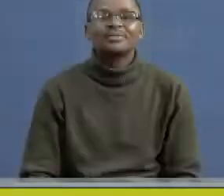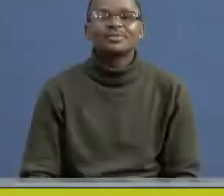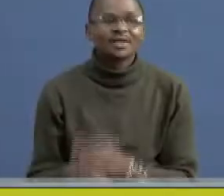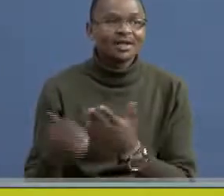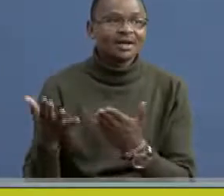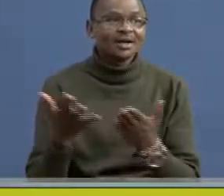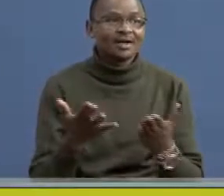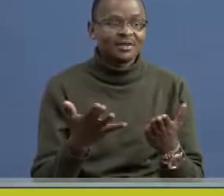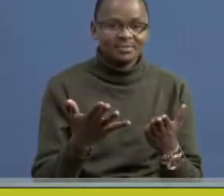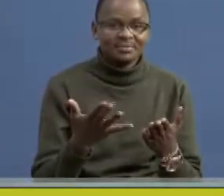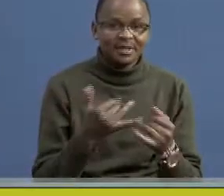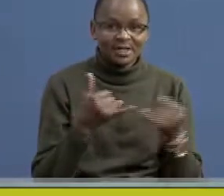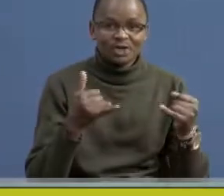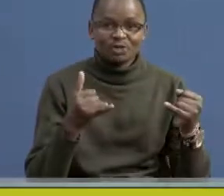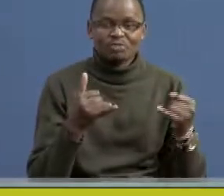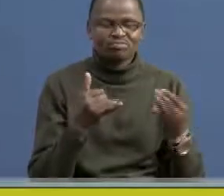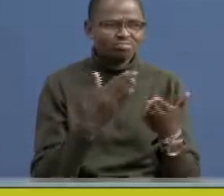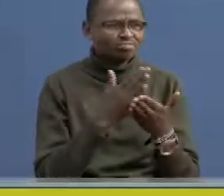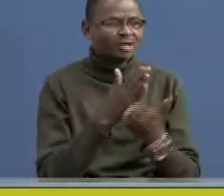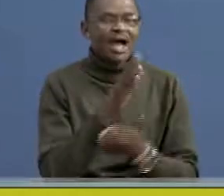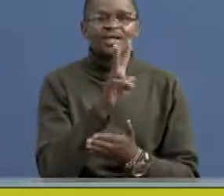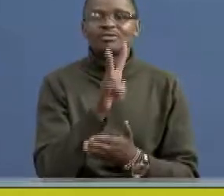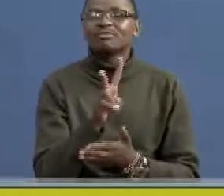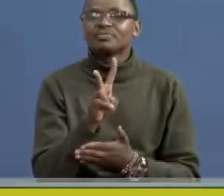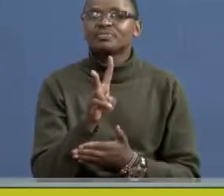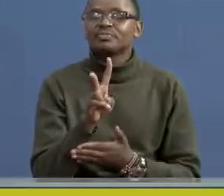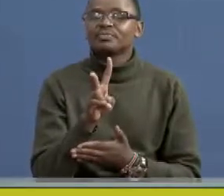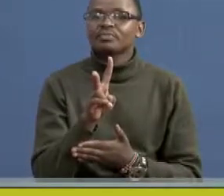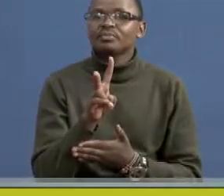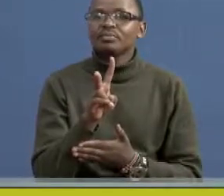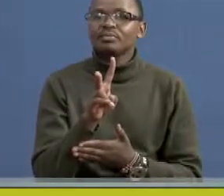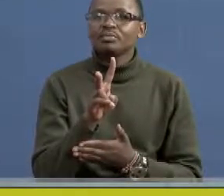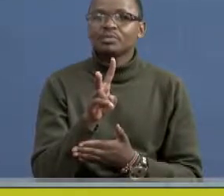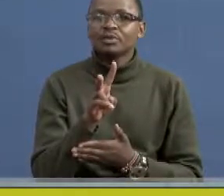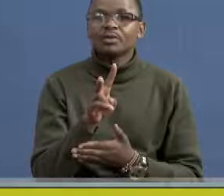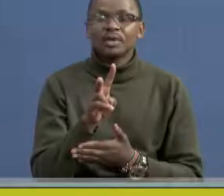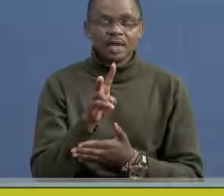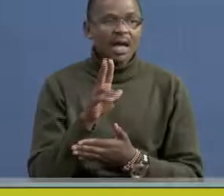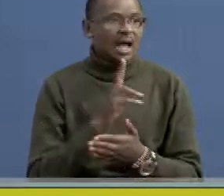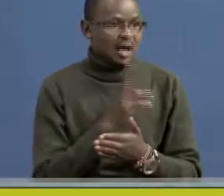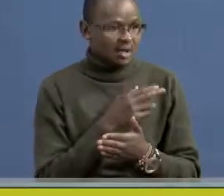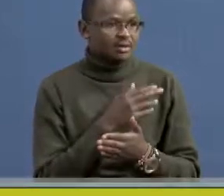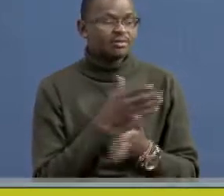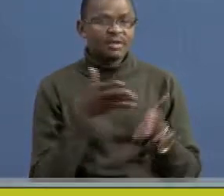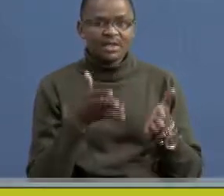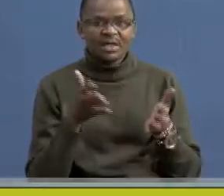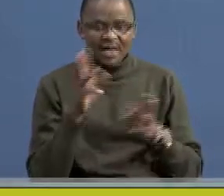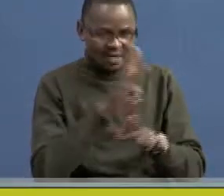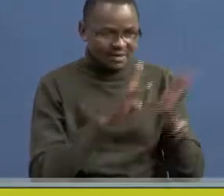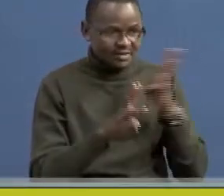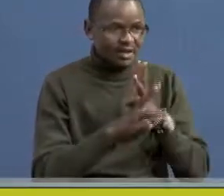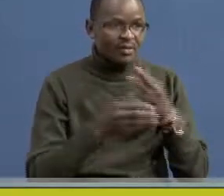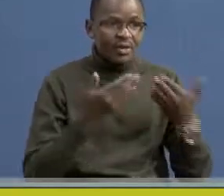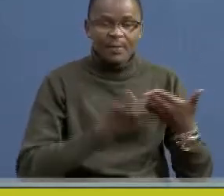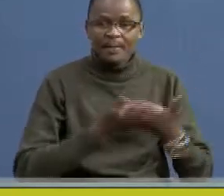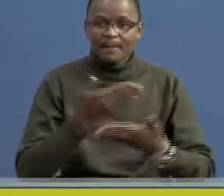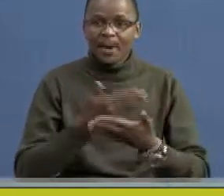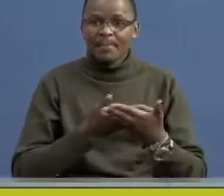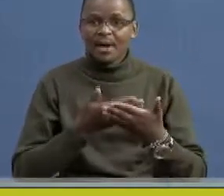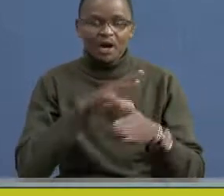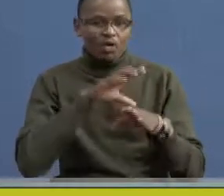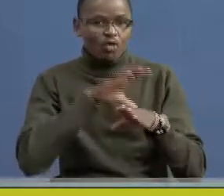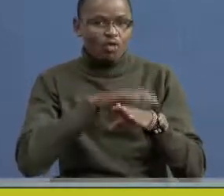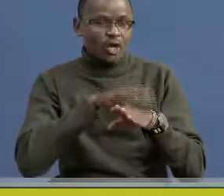Naam, karibu katika awamu yetu ya pili. Tumo katika ulimwengu ambao biashara na kupata